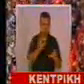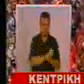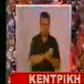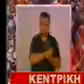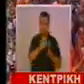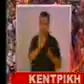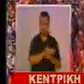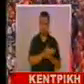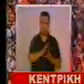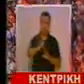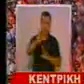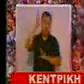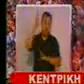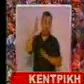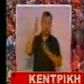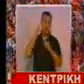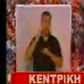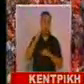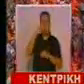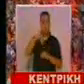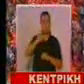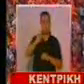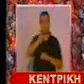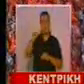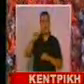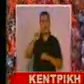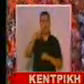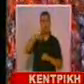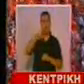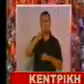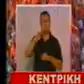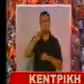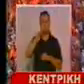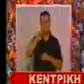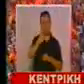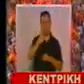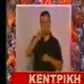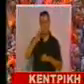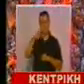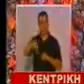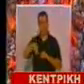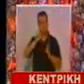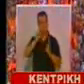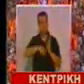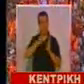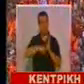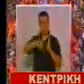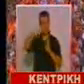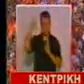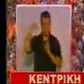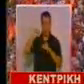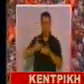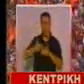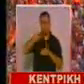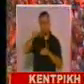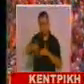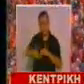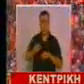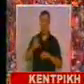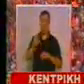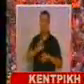του Μάστριχτ, ύστερα την περίοδο προετοιμασίας ένταξης της Ελλάδας στην Οικονομική και